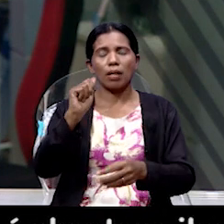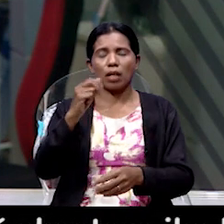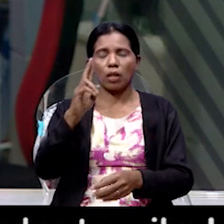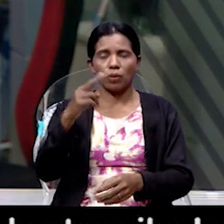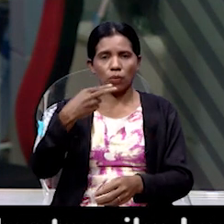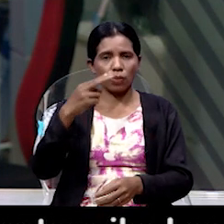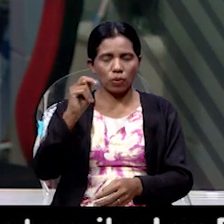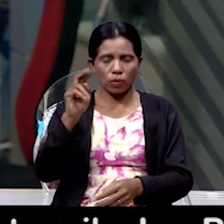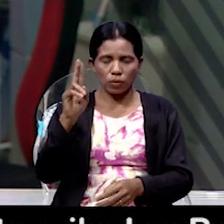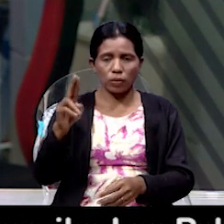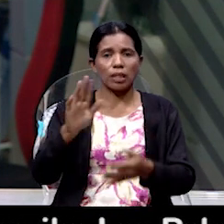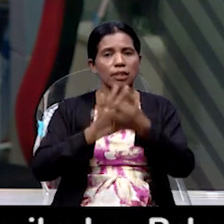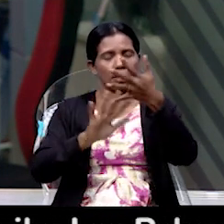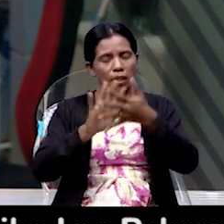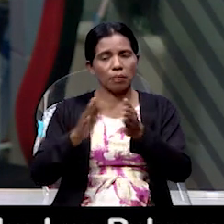fúnebre.